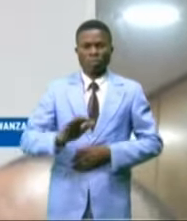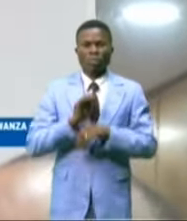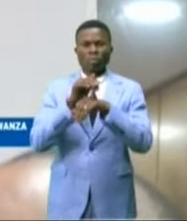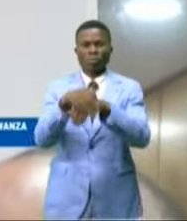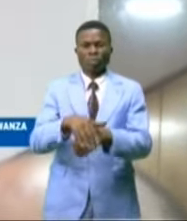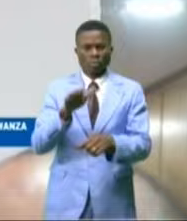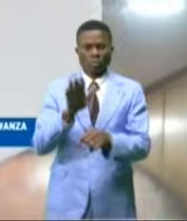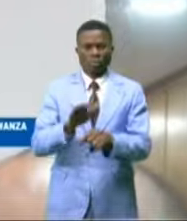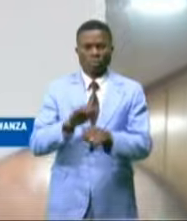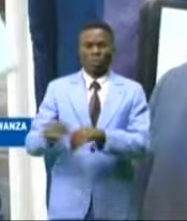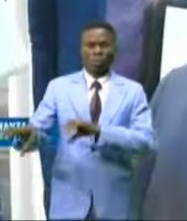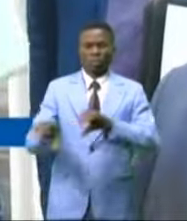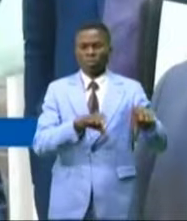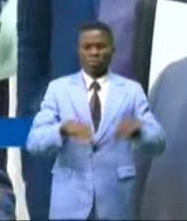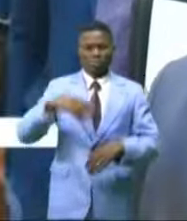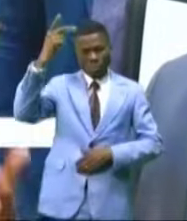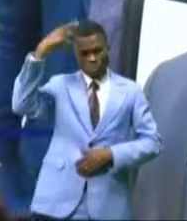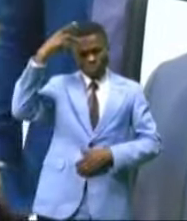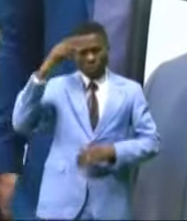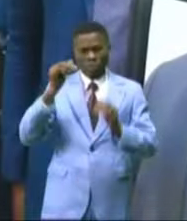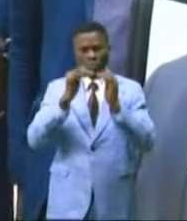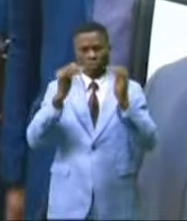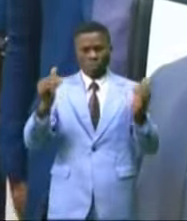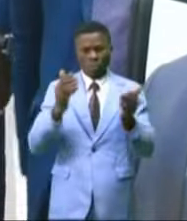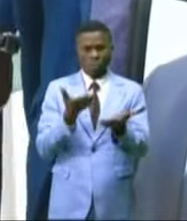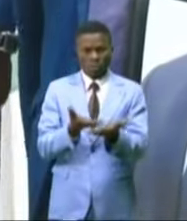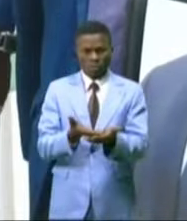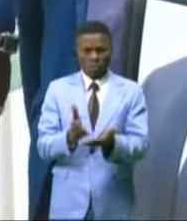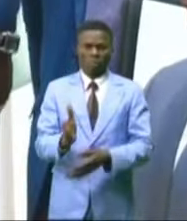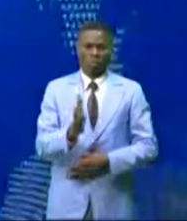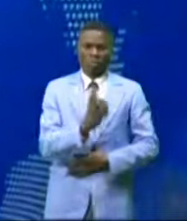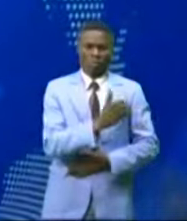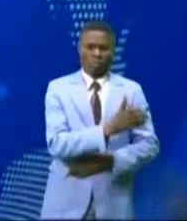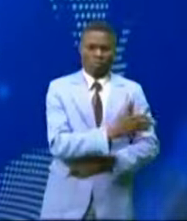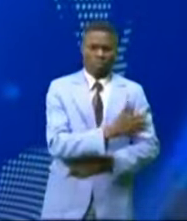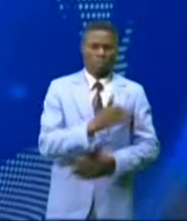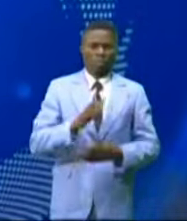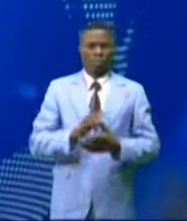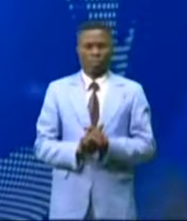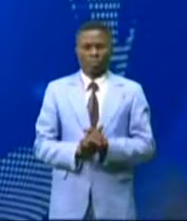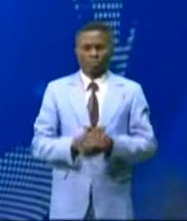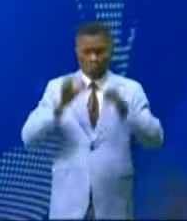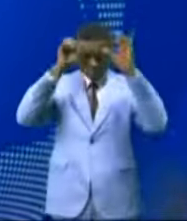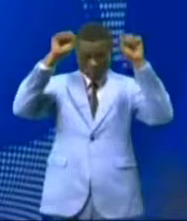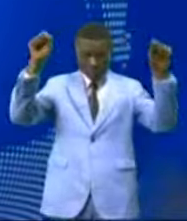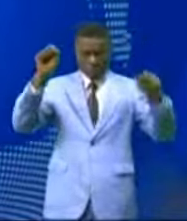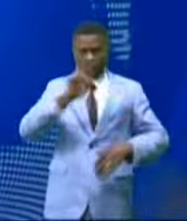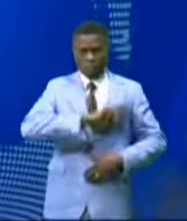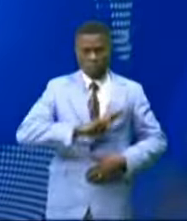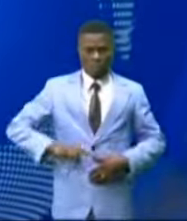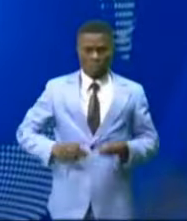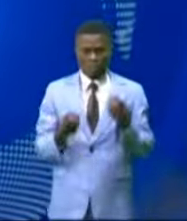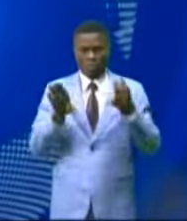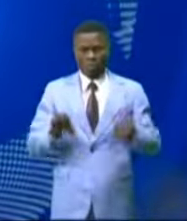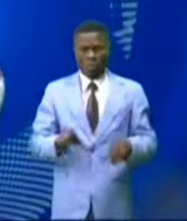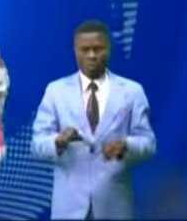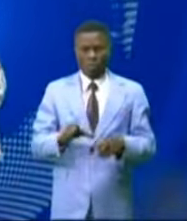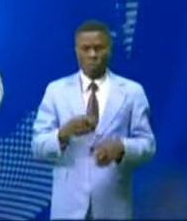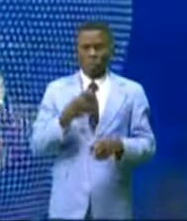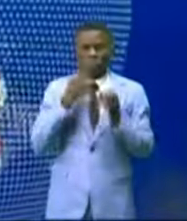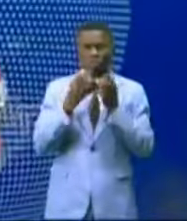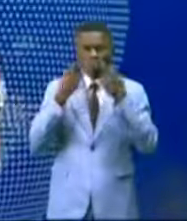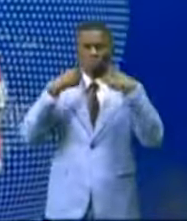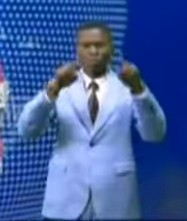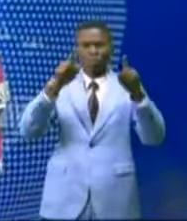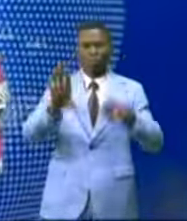activement au processus de transition de son pays le président de la République a également rendu public le